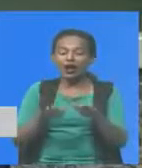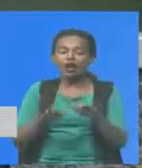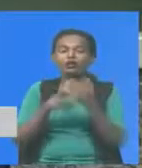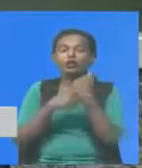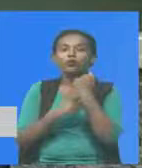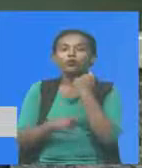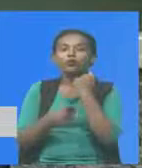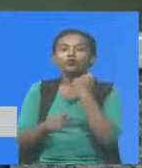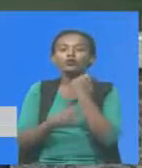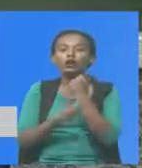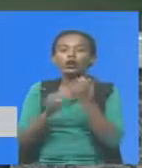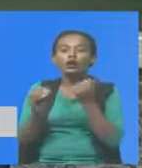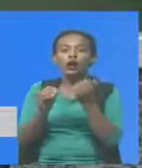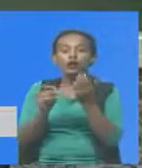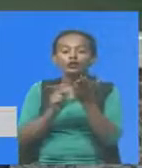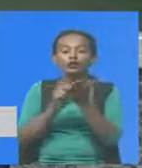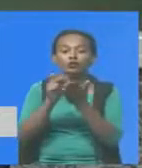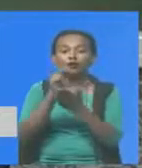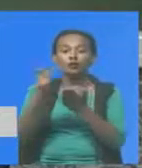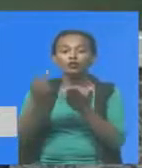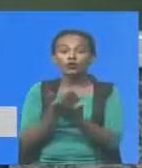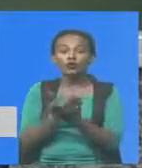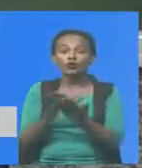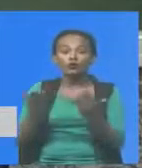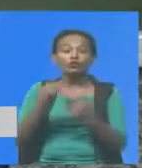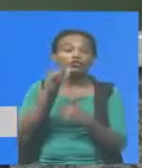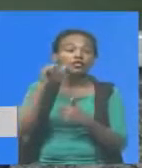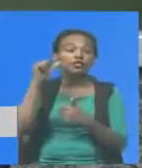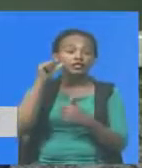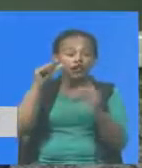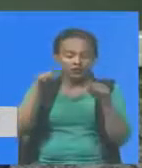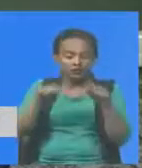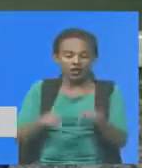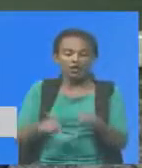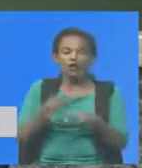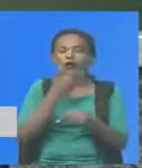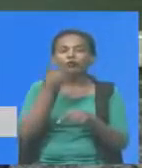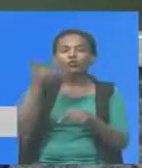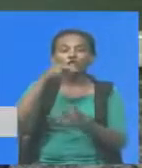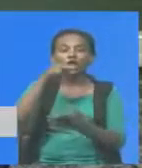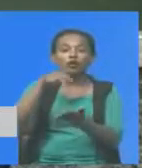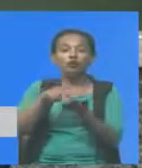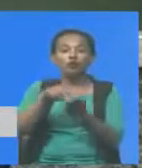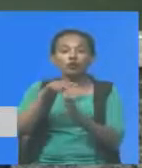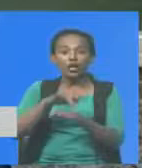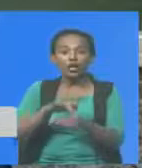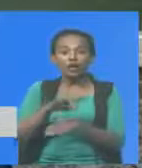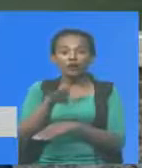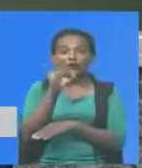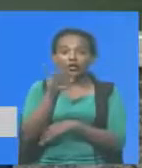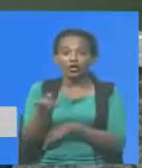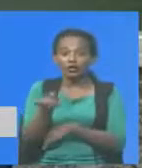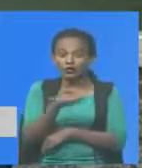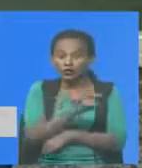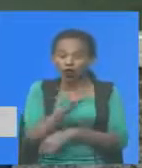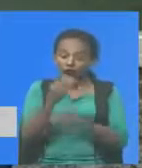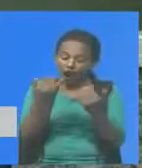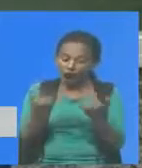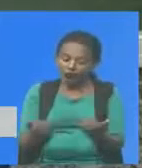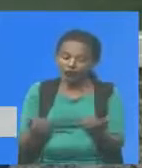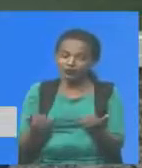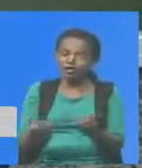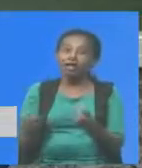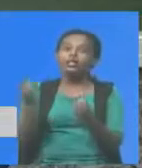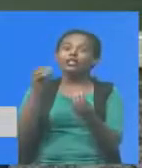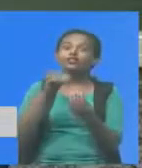በፖለቲካና ዲፕሎማሲያዊ ጉዳዮች ከትላንት ይልቅ ዛሬ በተሻለ ቁመና ላይ የምንገኝ ሲሆን አሁንም